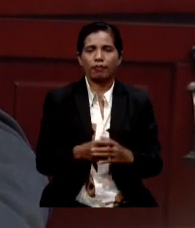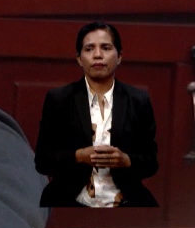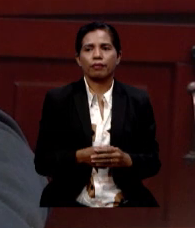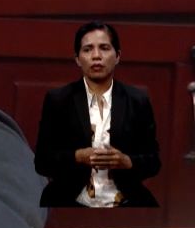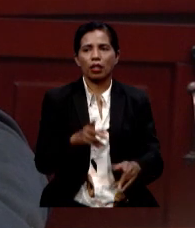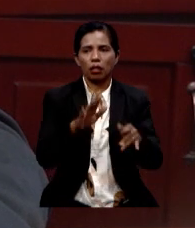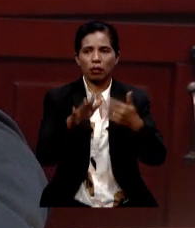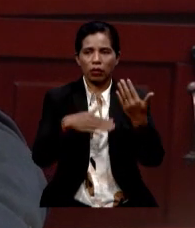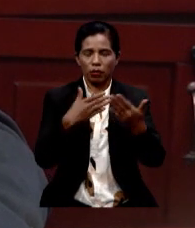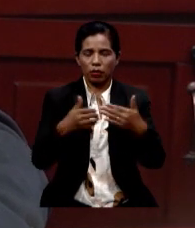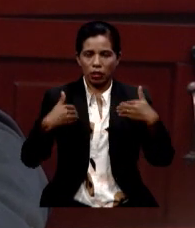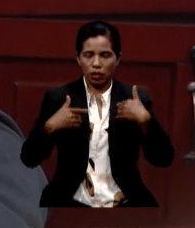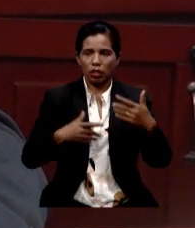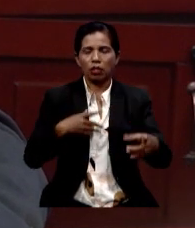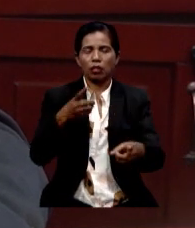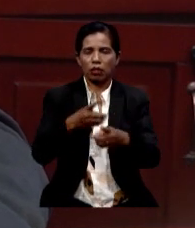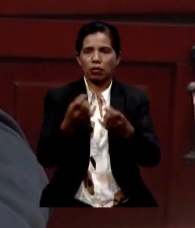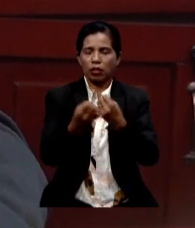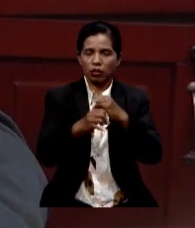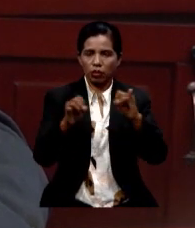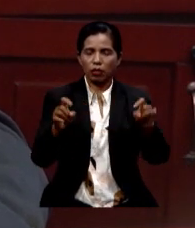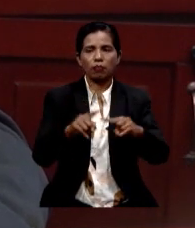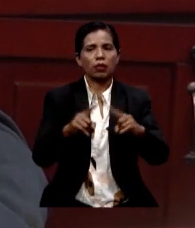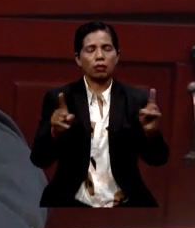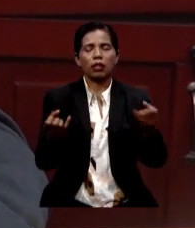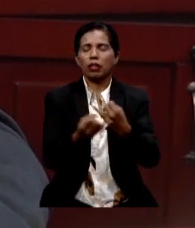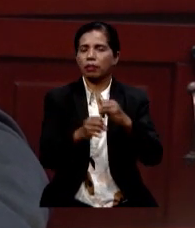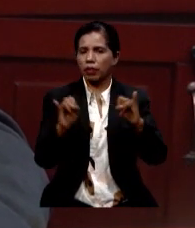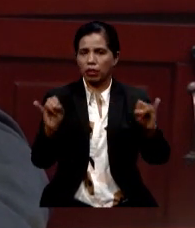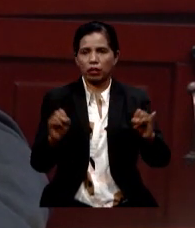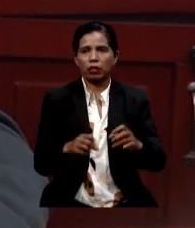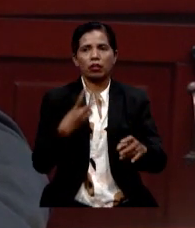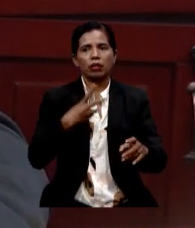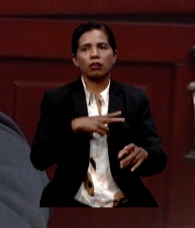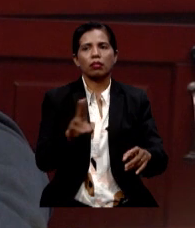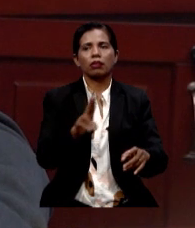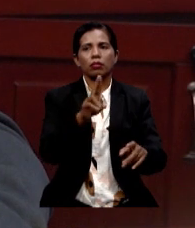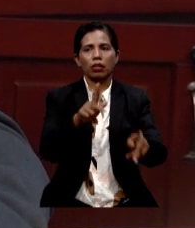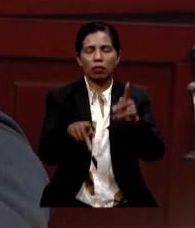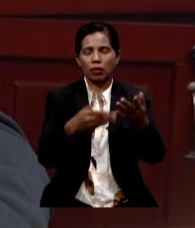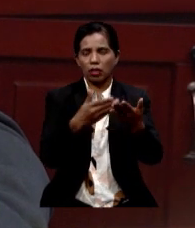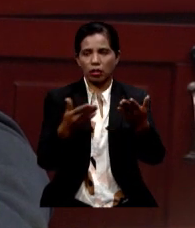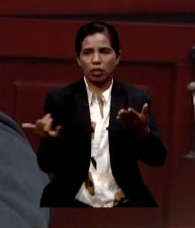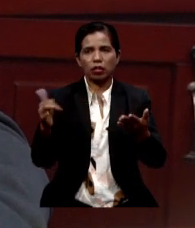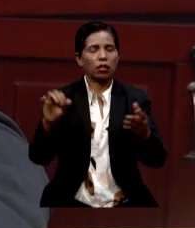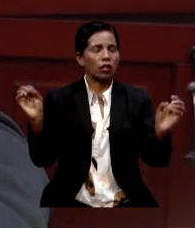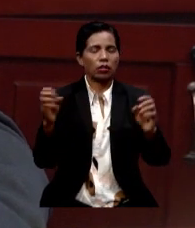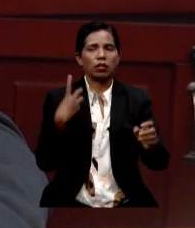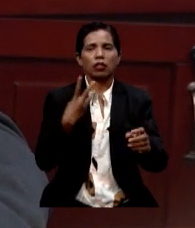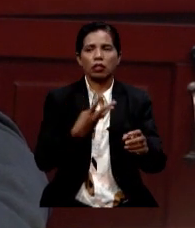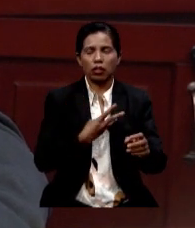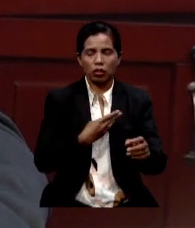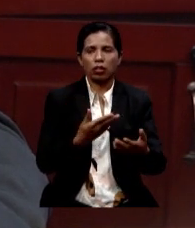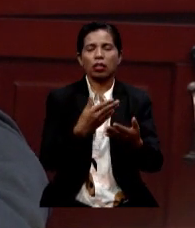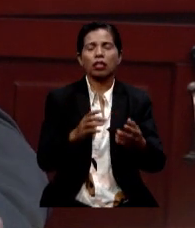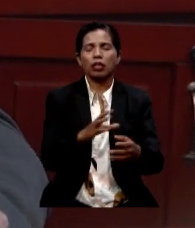em hototu ni dir itu atu ukuraskan mai be los de ukuraskan ona be itamos ba ukun hotu em nesasansir ne be mak los itania ukun